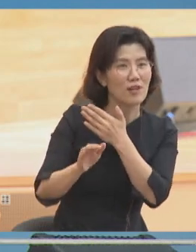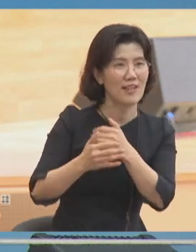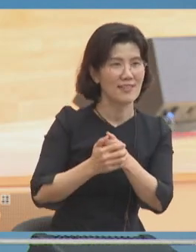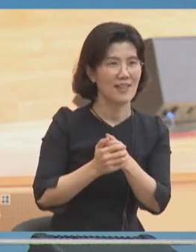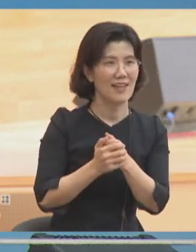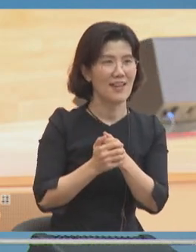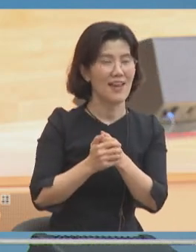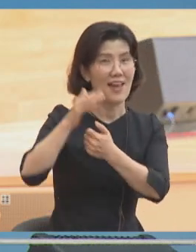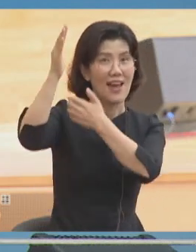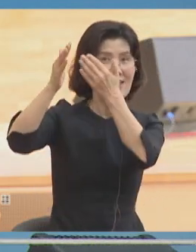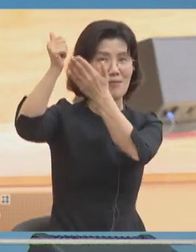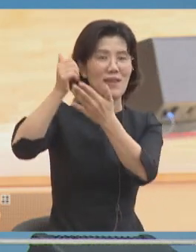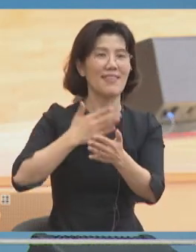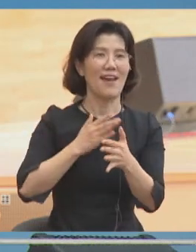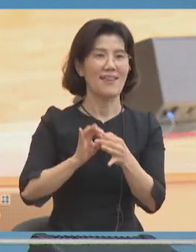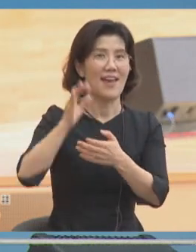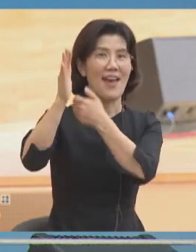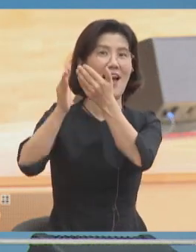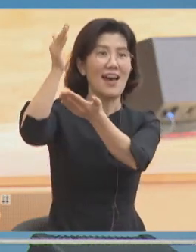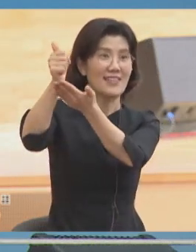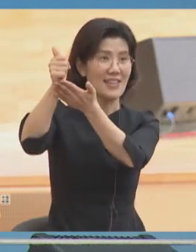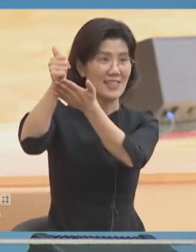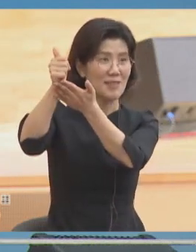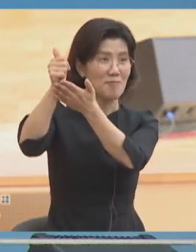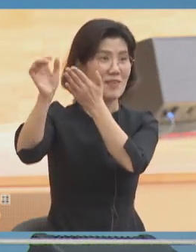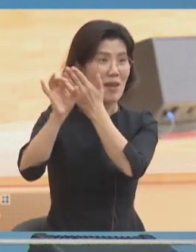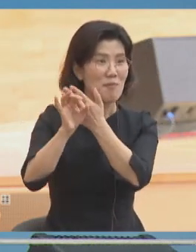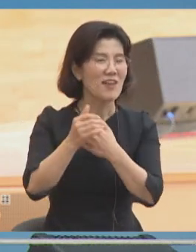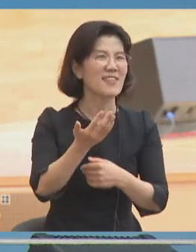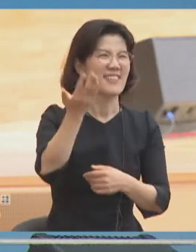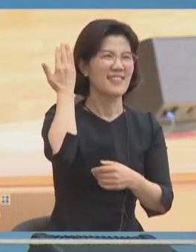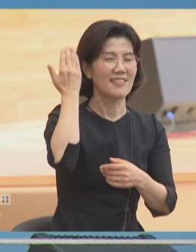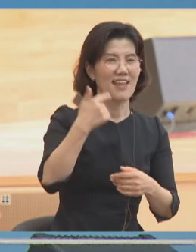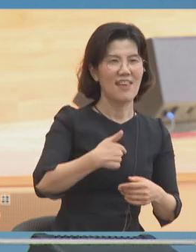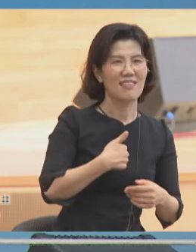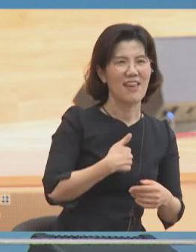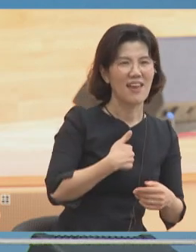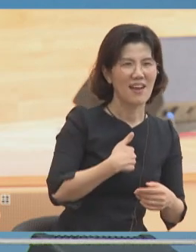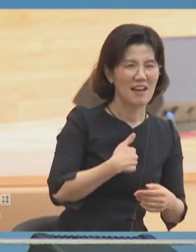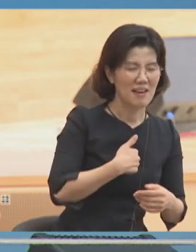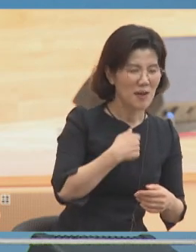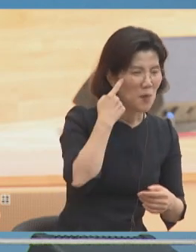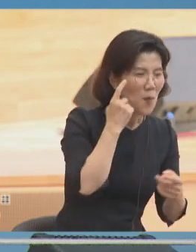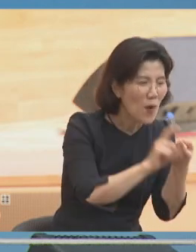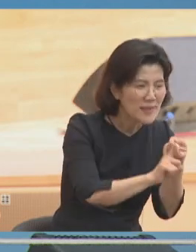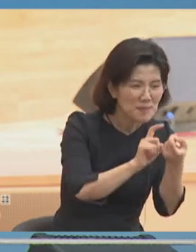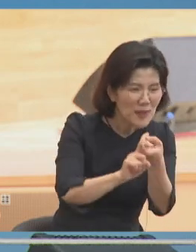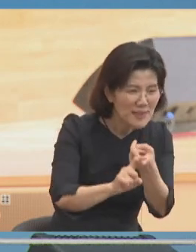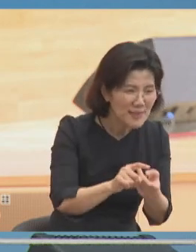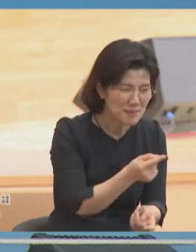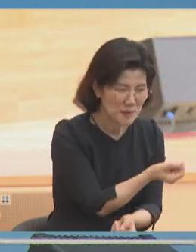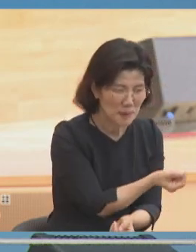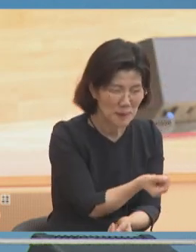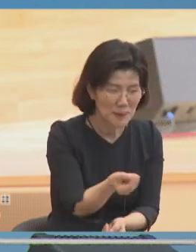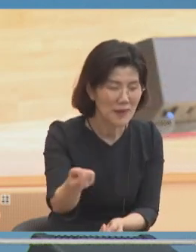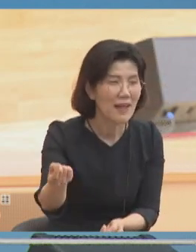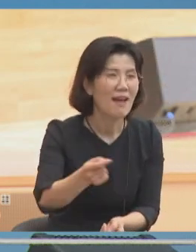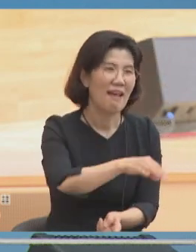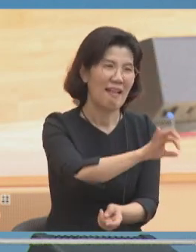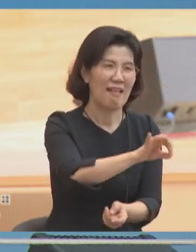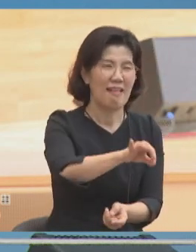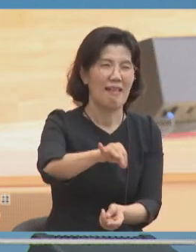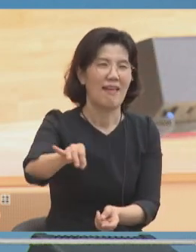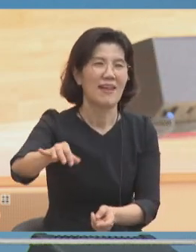하나님이 되었을 그때 여러분 그동안 관심을 두었던 것 모든 일들이 너무나 사한 것이 는